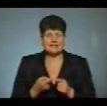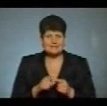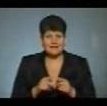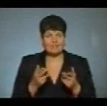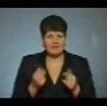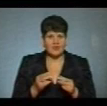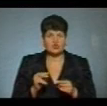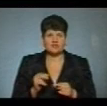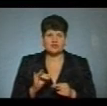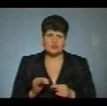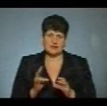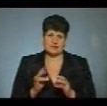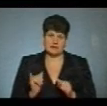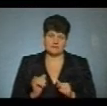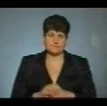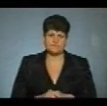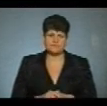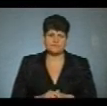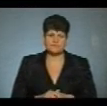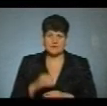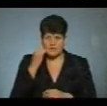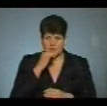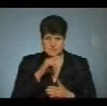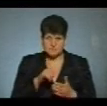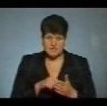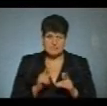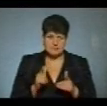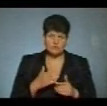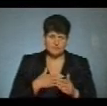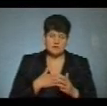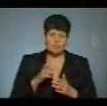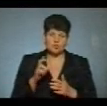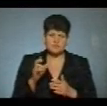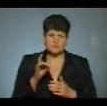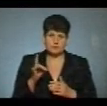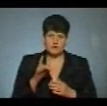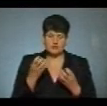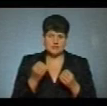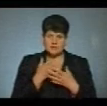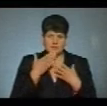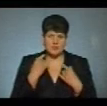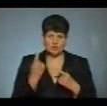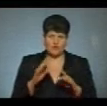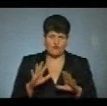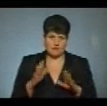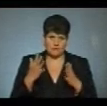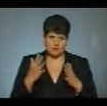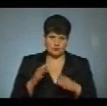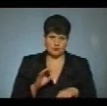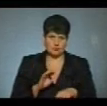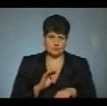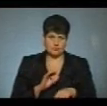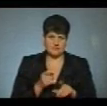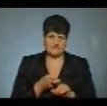ні? Дякую за запитання. Згідно нашої статистики, в Борщинському районі ще немає жодного випадку коронавірусної